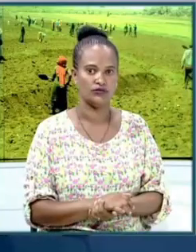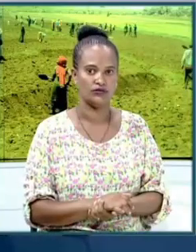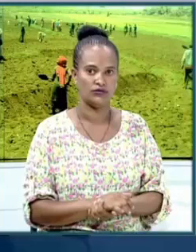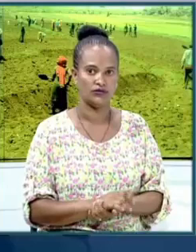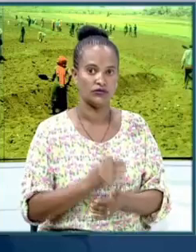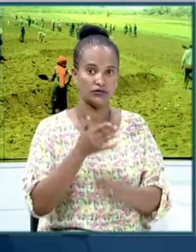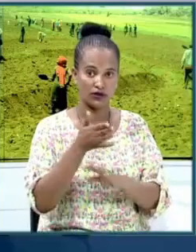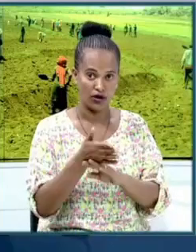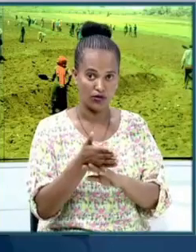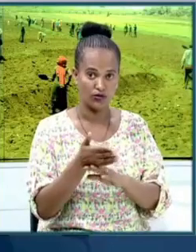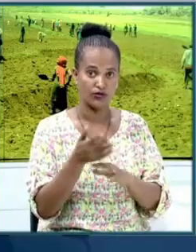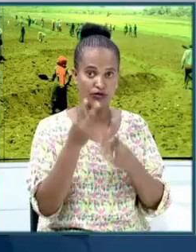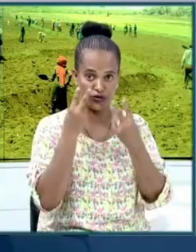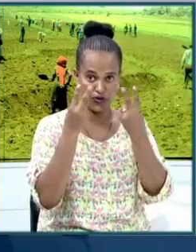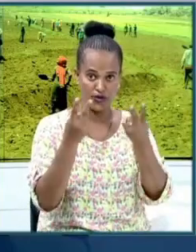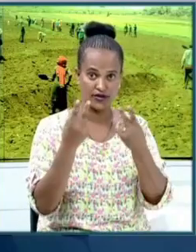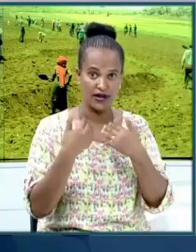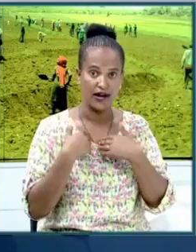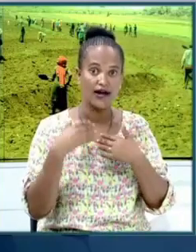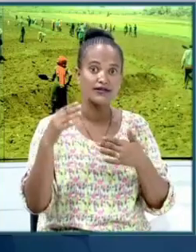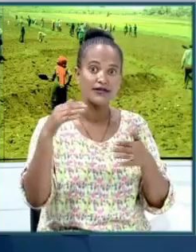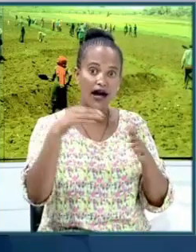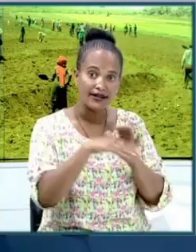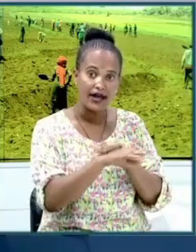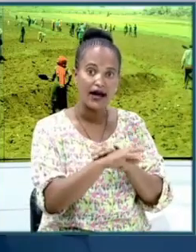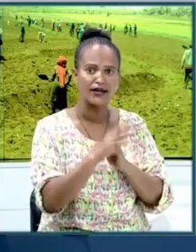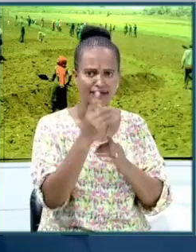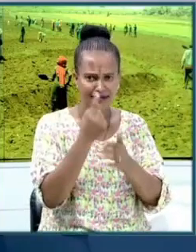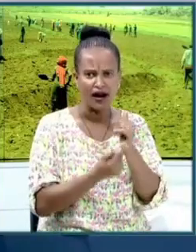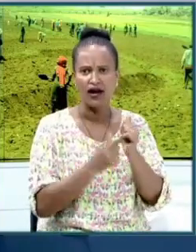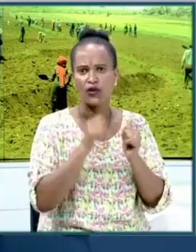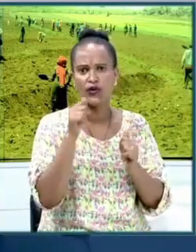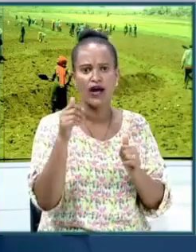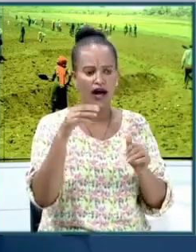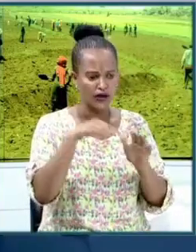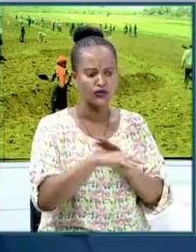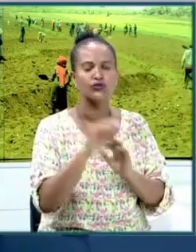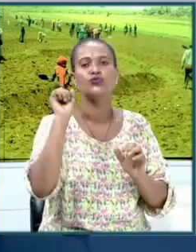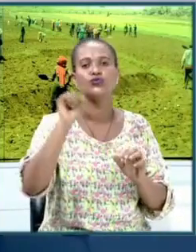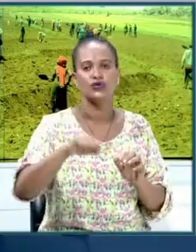كأو إن هاري عند ذلنا تأتيا طرح كنا نوسد أتيا يا.